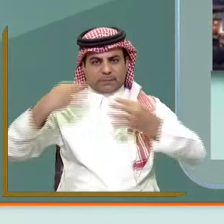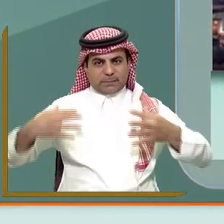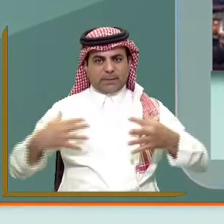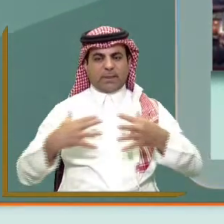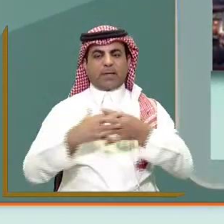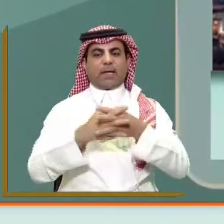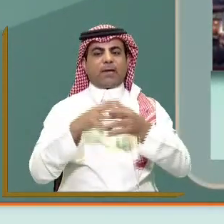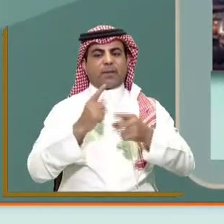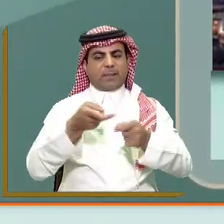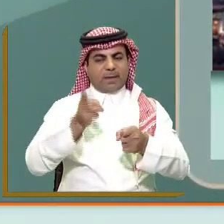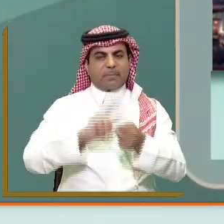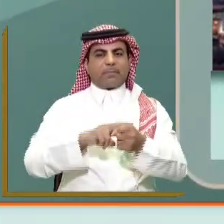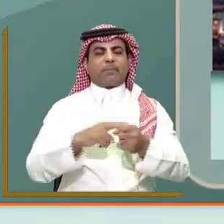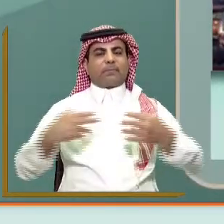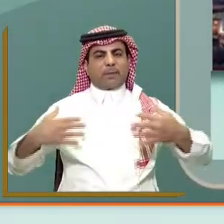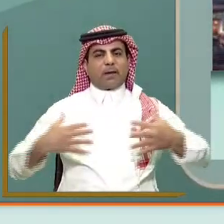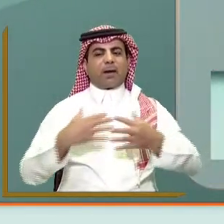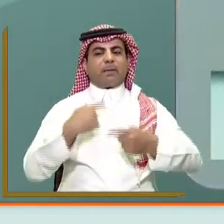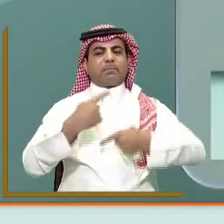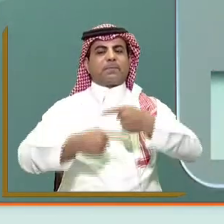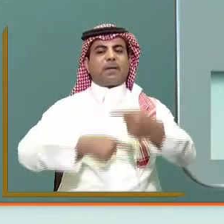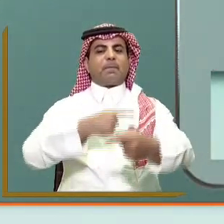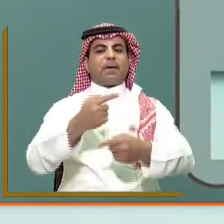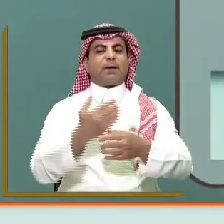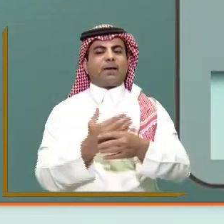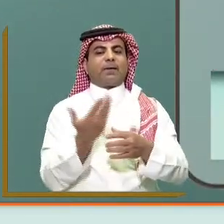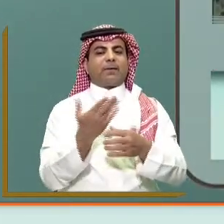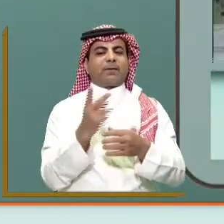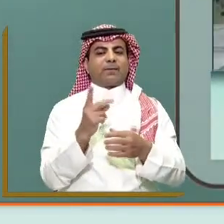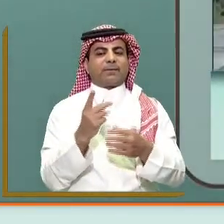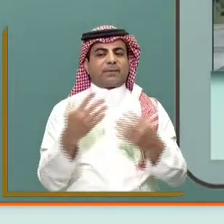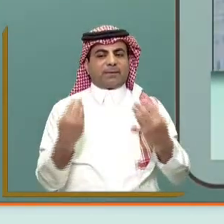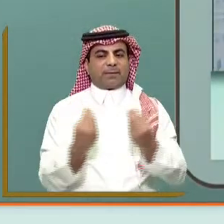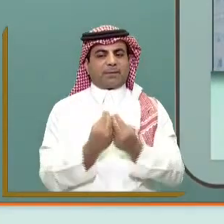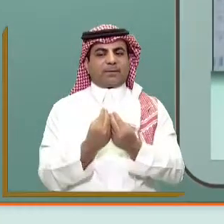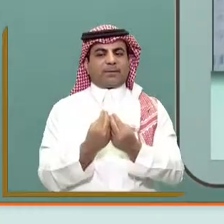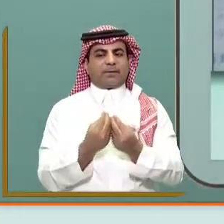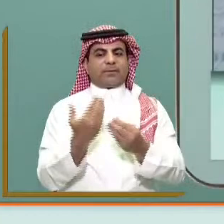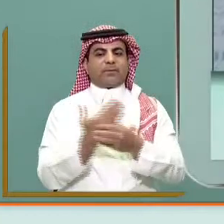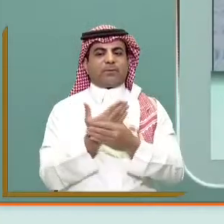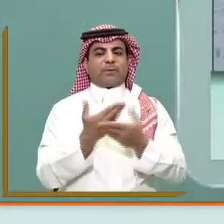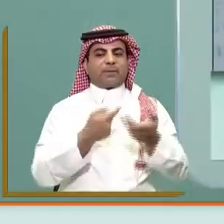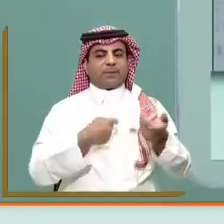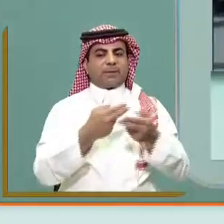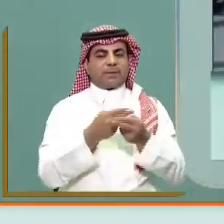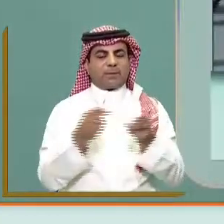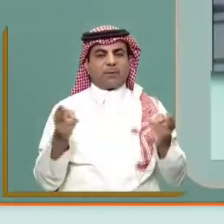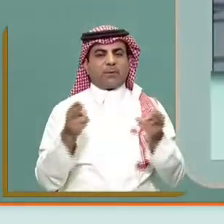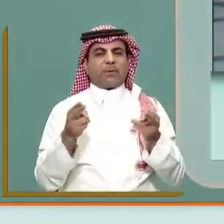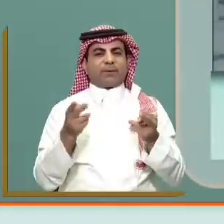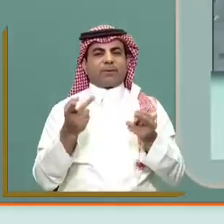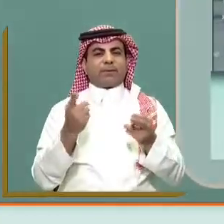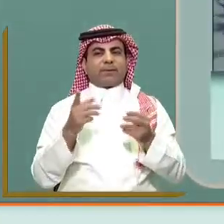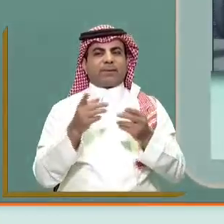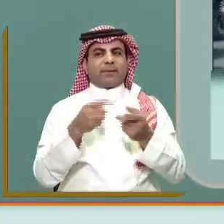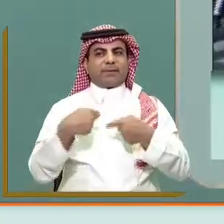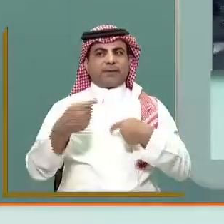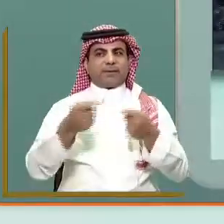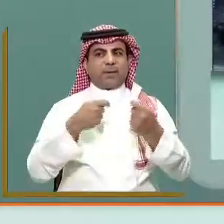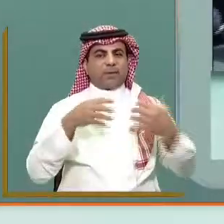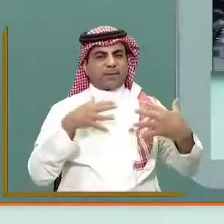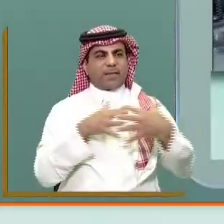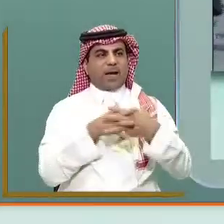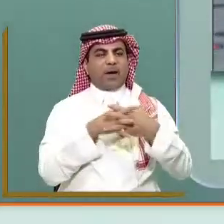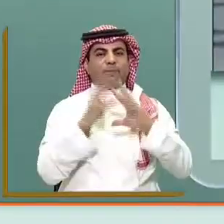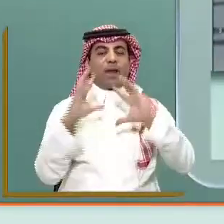دون التفريط في الحقوق، إضافة إلى الاتجاه والاستراتيجية التي تنهجها المملكة الآن في فتح قنوات التواصل مع